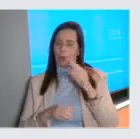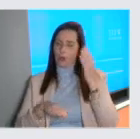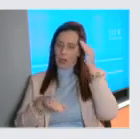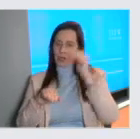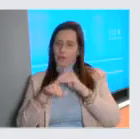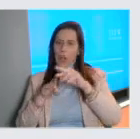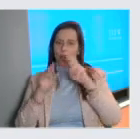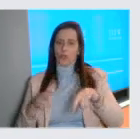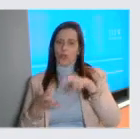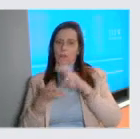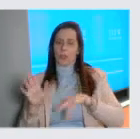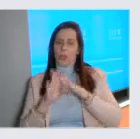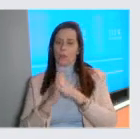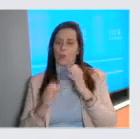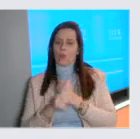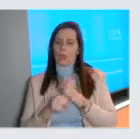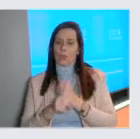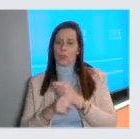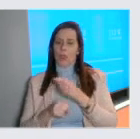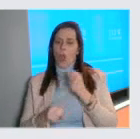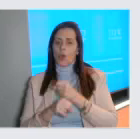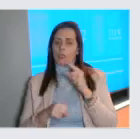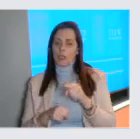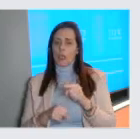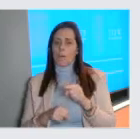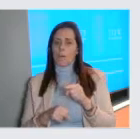לדווח לרשויות המסים על כל מה שהוא עושה. העניין הוא בעוסקים,